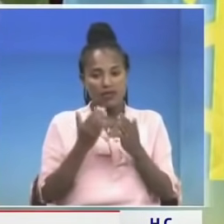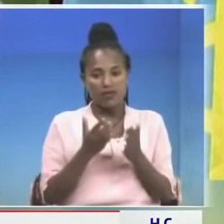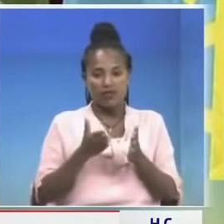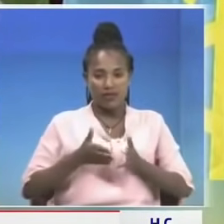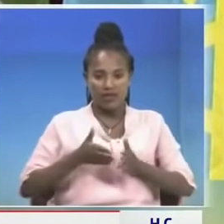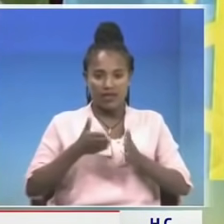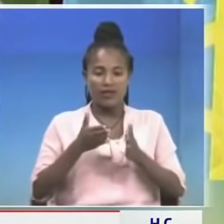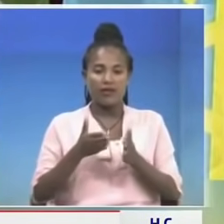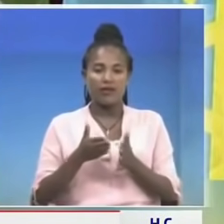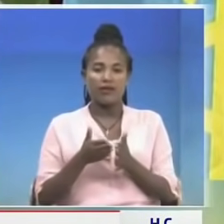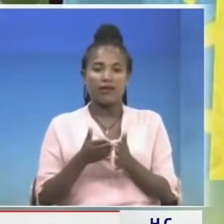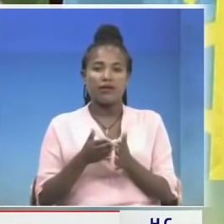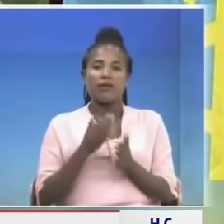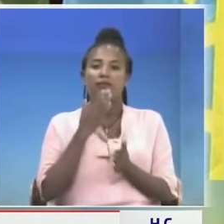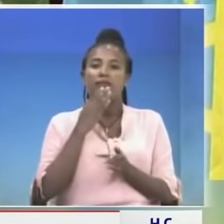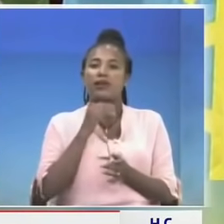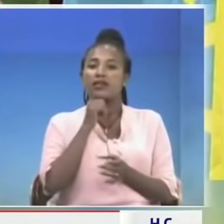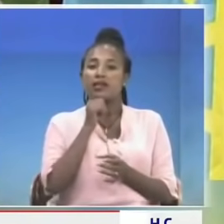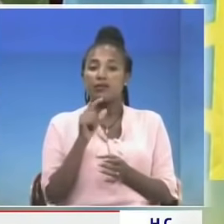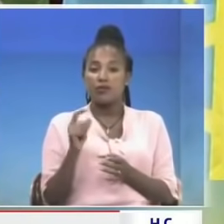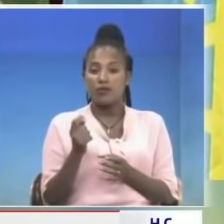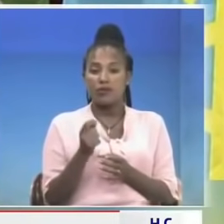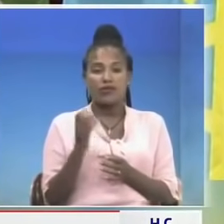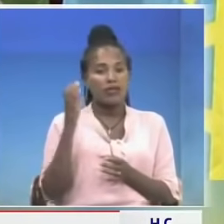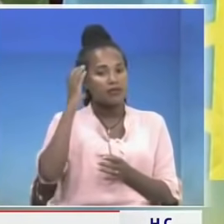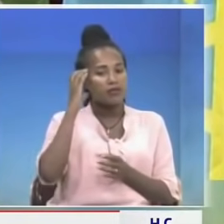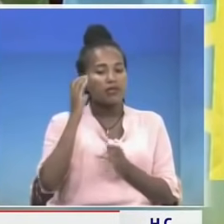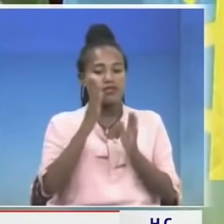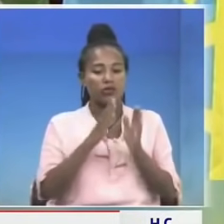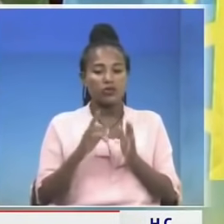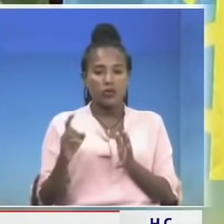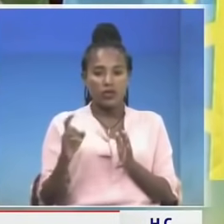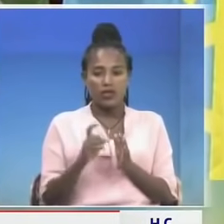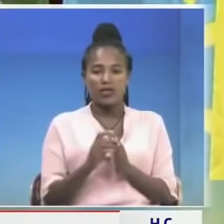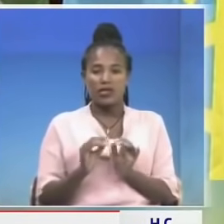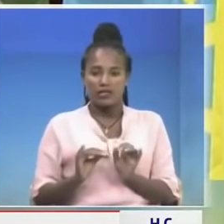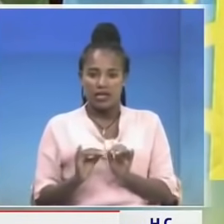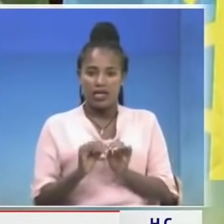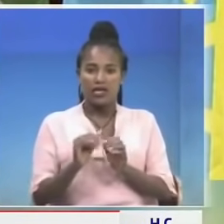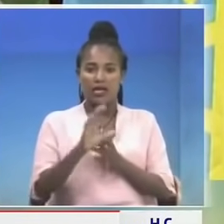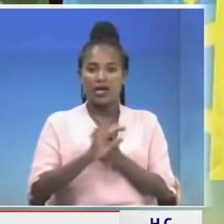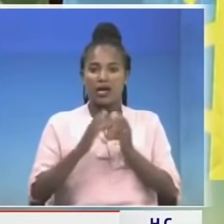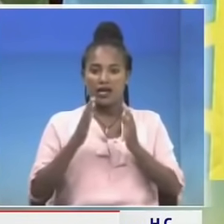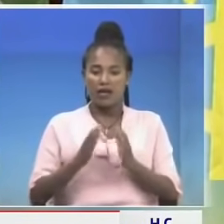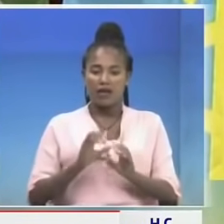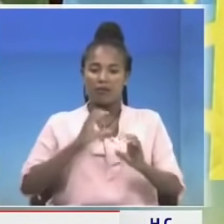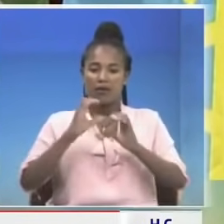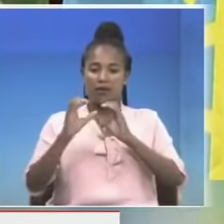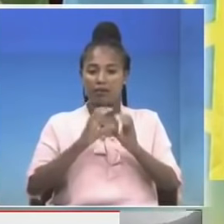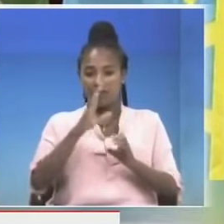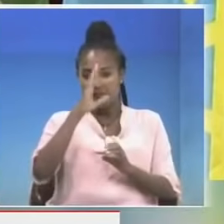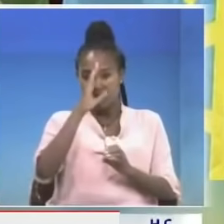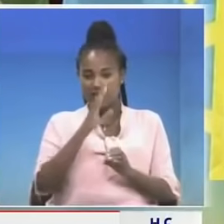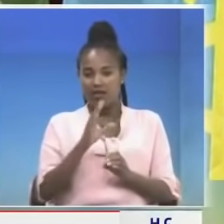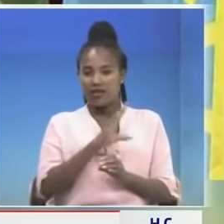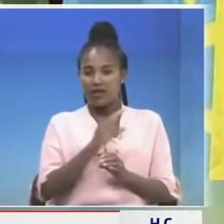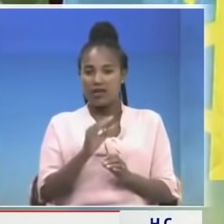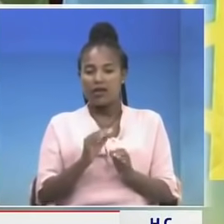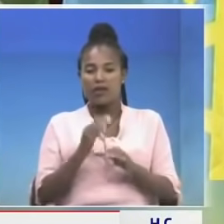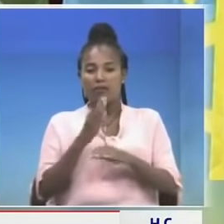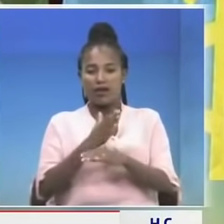ፈቅደን የማይጥመንንም ቢሆን በመስማት ዝግጁ ሆነን ዘላቂ ሀገራዊ መግባባት መፍጠርና